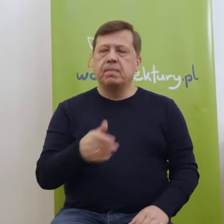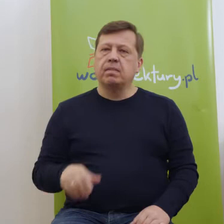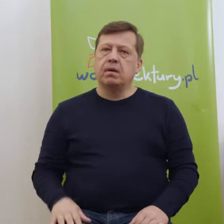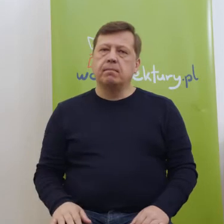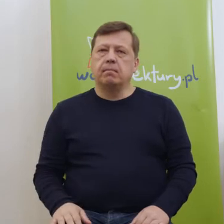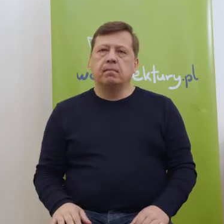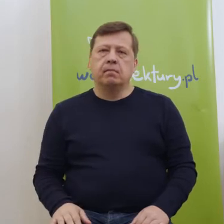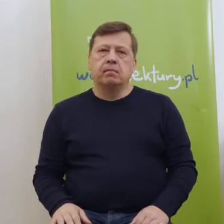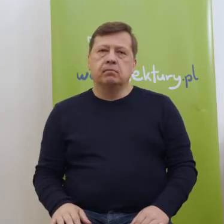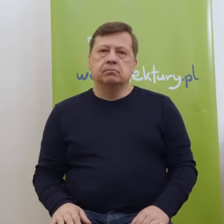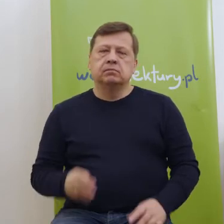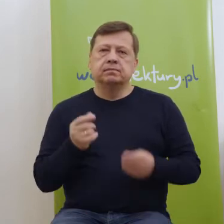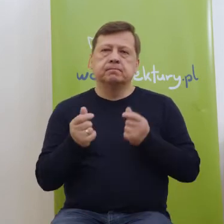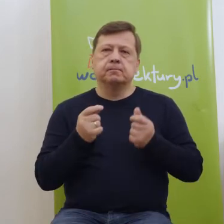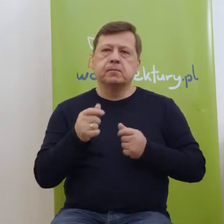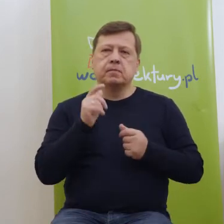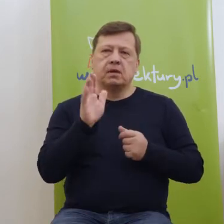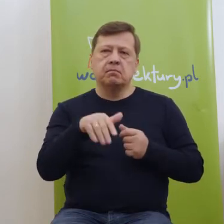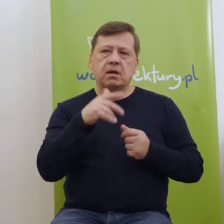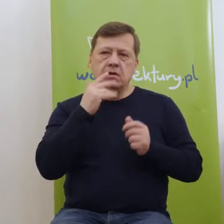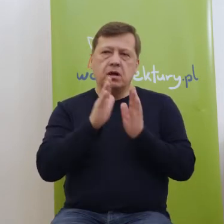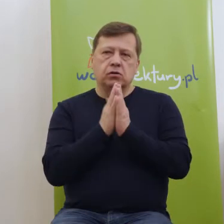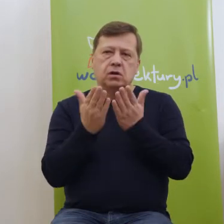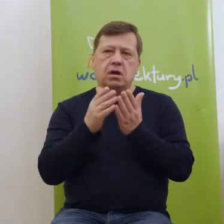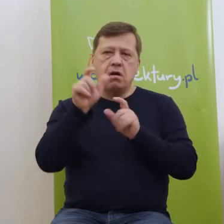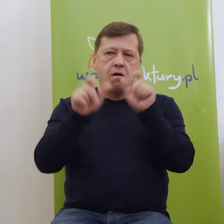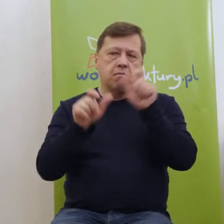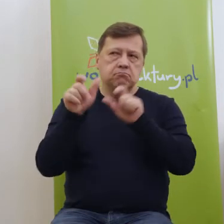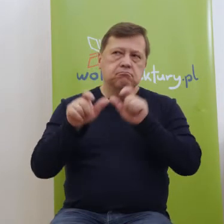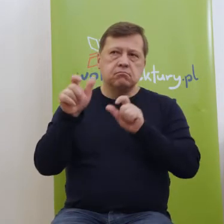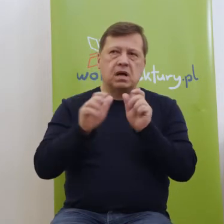się uczysz, kogoś podglądasz w literaturze?